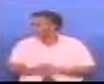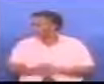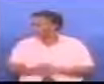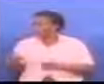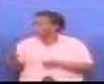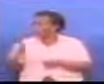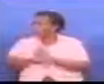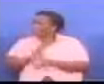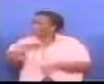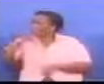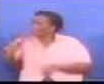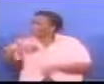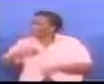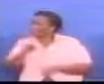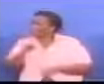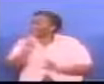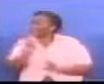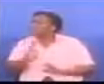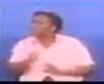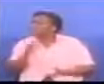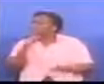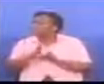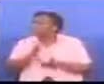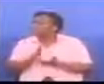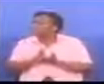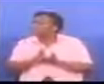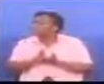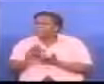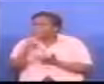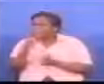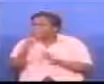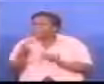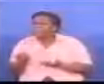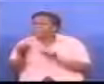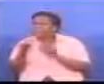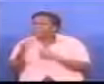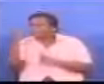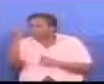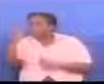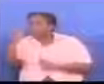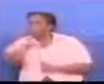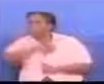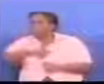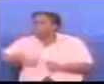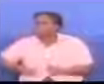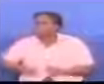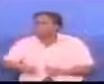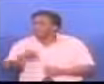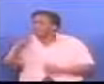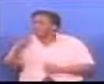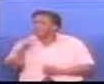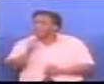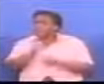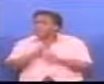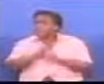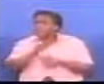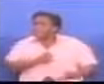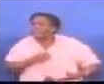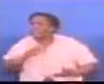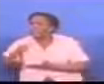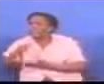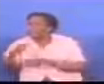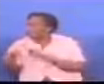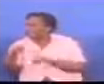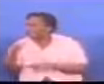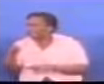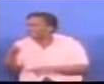Rais kuwekeza hela za serikali kwenye miradi hii. Hapa mimi napata tabu sana. Kwa mujibu wa takwimu, kwa